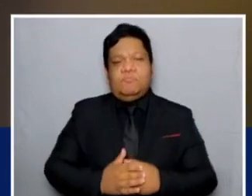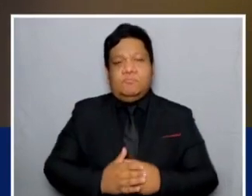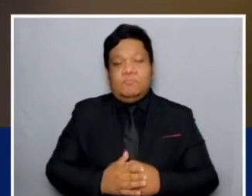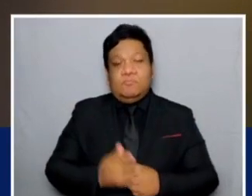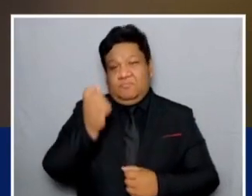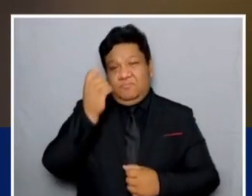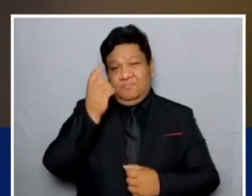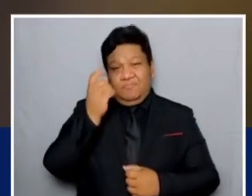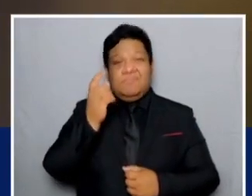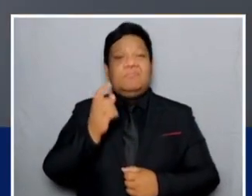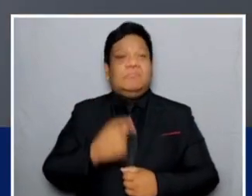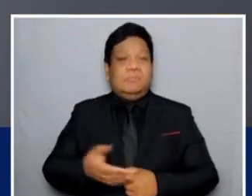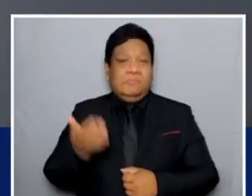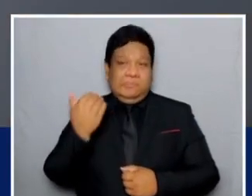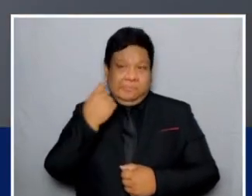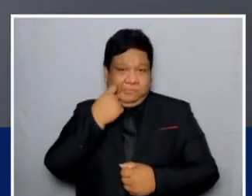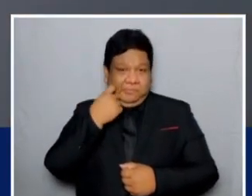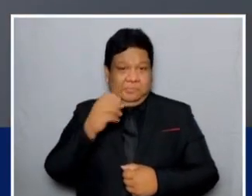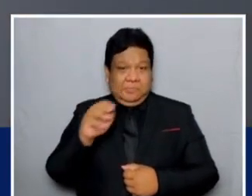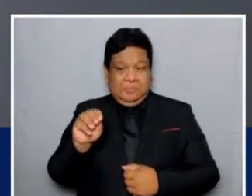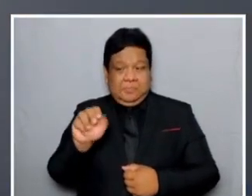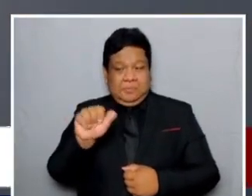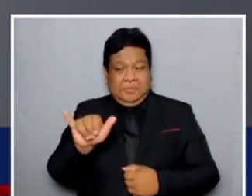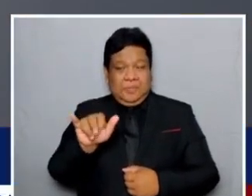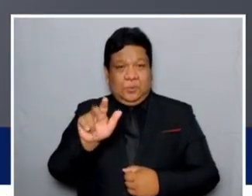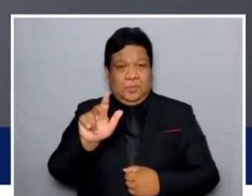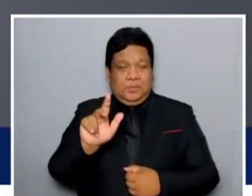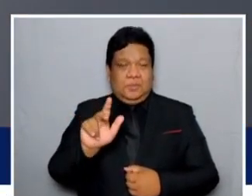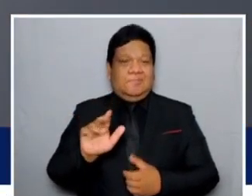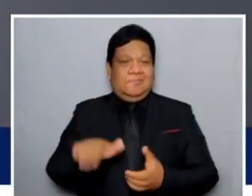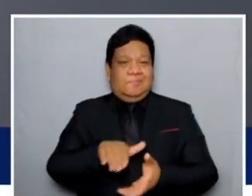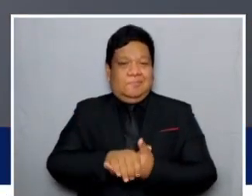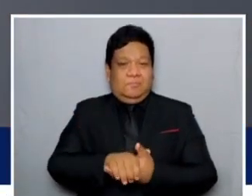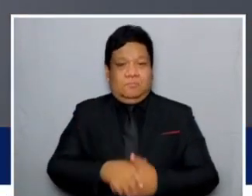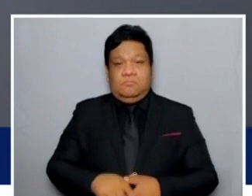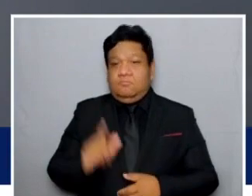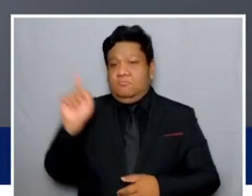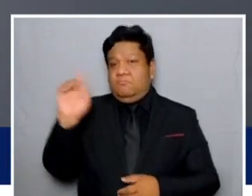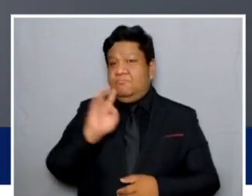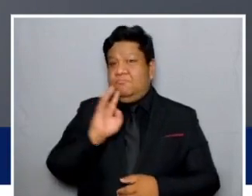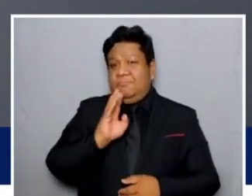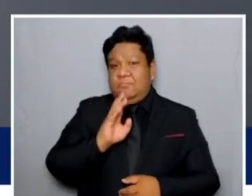sila ikinasal. 3 weeks lang po kami nagsama dito sa Philippines.